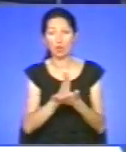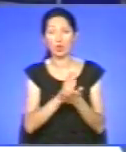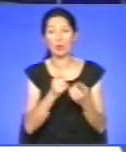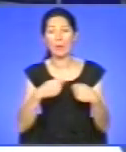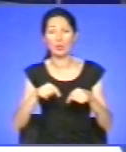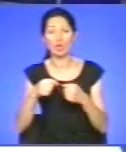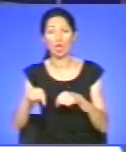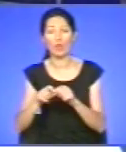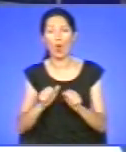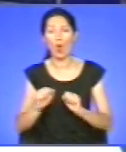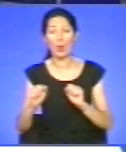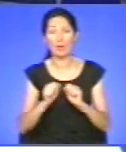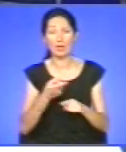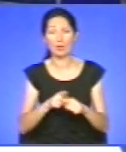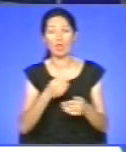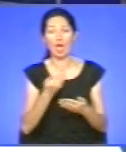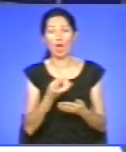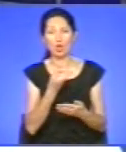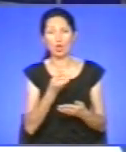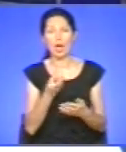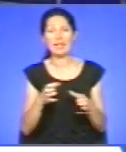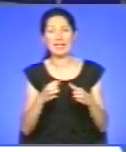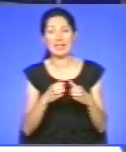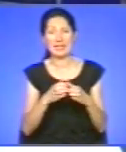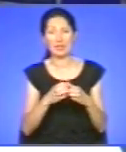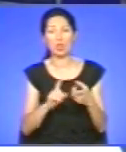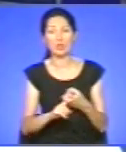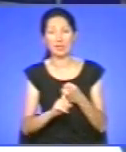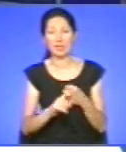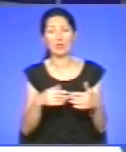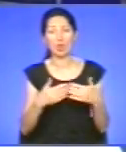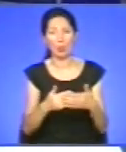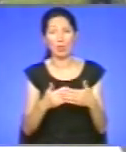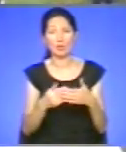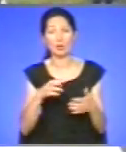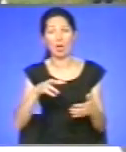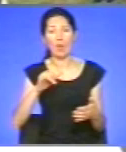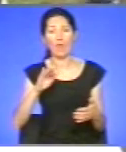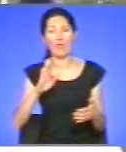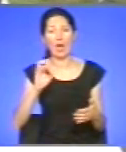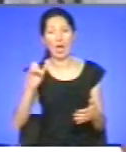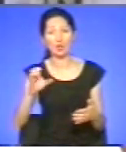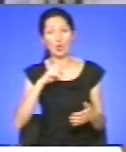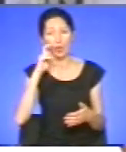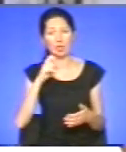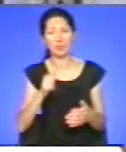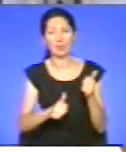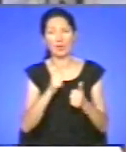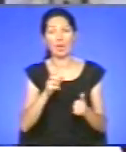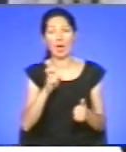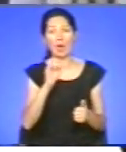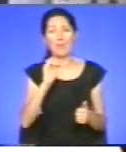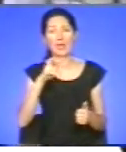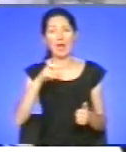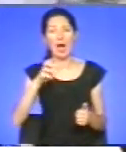Про це сюжет сектора зв'язків з громадськістю у МВС України в Тернопільській області. Змагання проводилися на біатлонній базі у селі